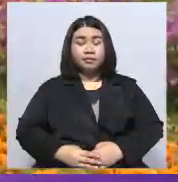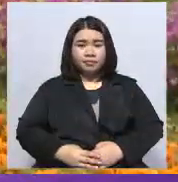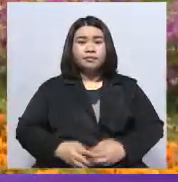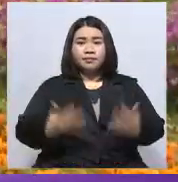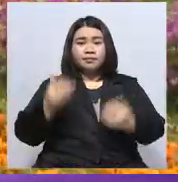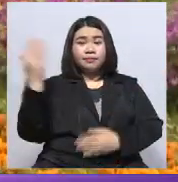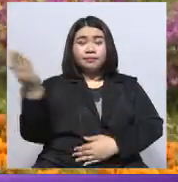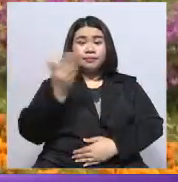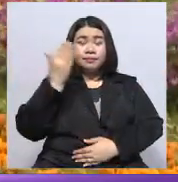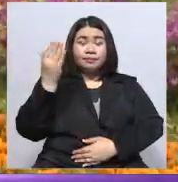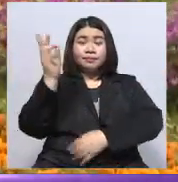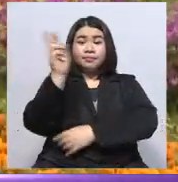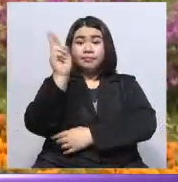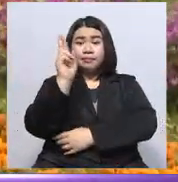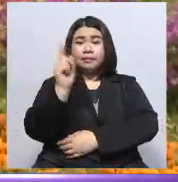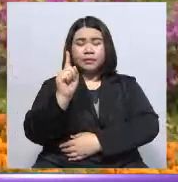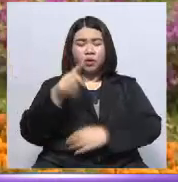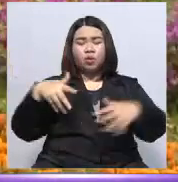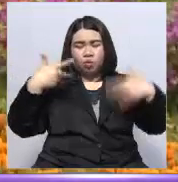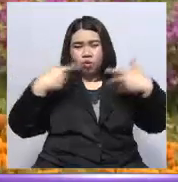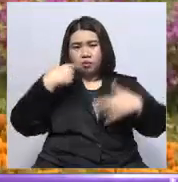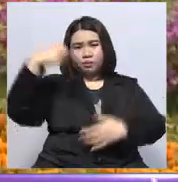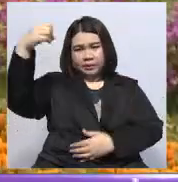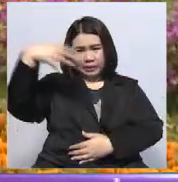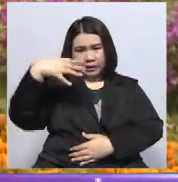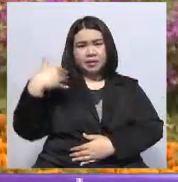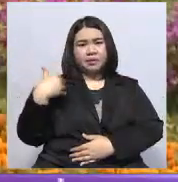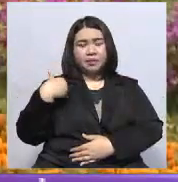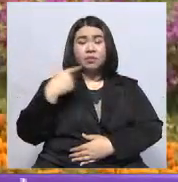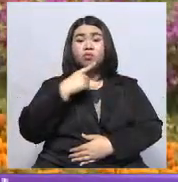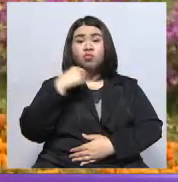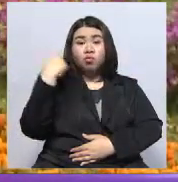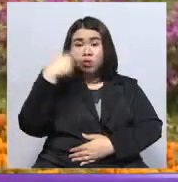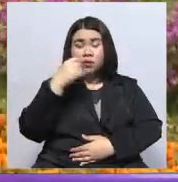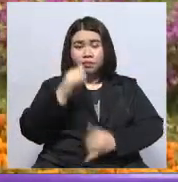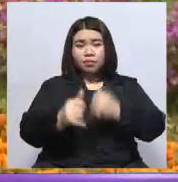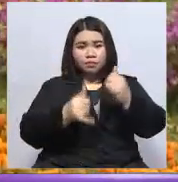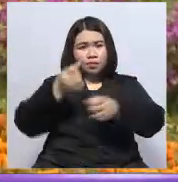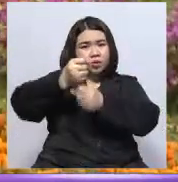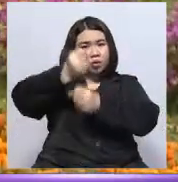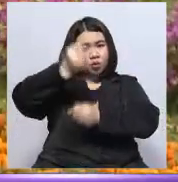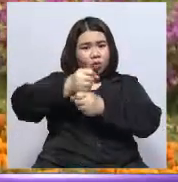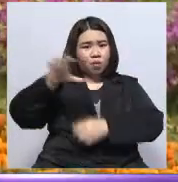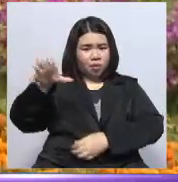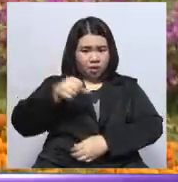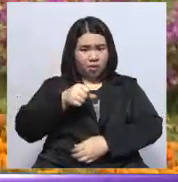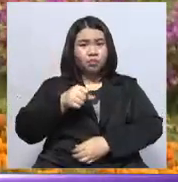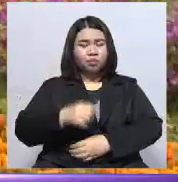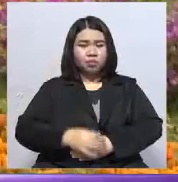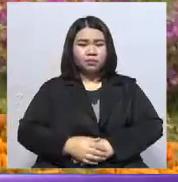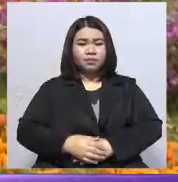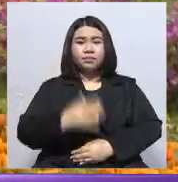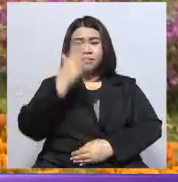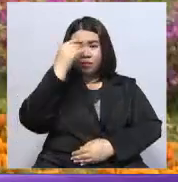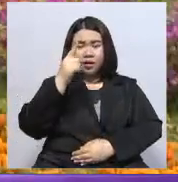ค่ะสภาพอากาศในช่วงกลางวันแบบนี้จะค่อนข้างร้อนนะคะก็ขอแนะนำผู้ที่กำลังจะเดินทางมาค่ะพกร่มแบบนี้มาด้วยนะคะเพราะน